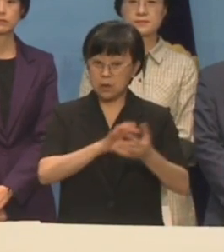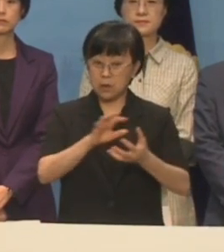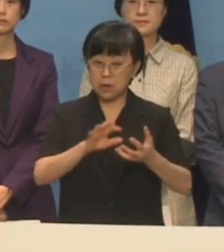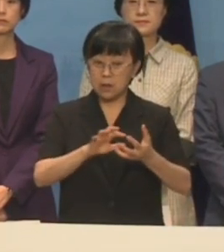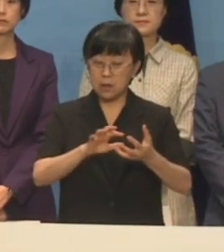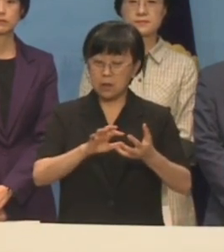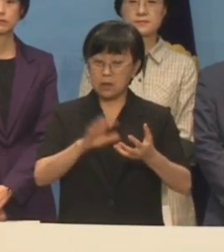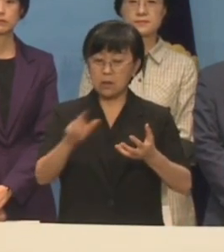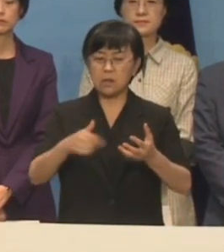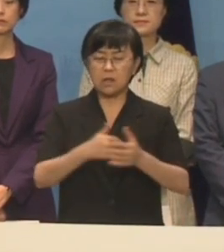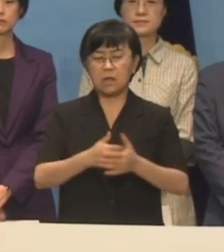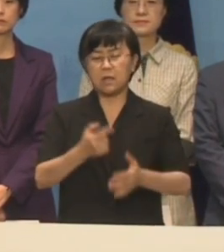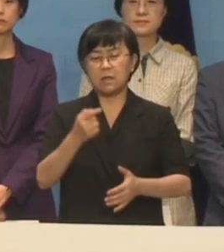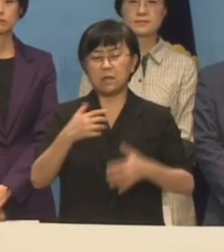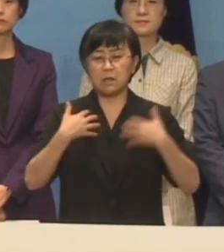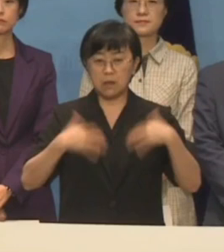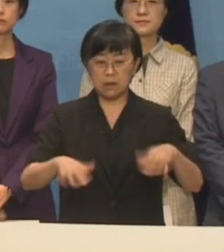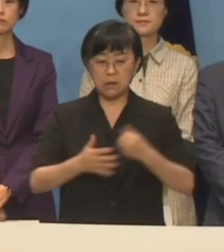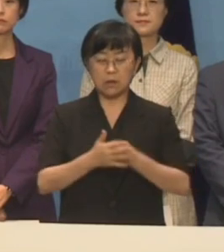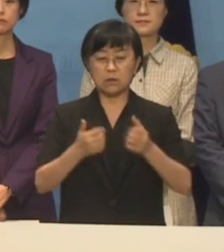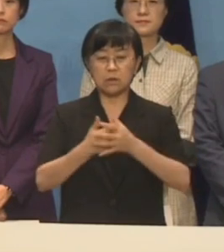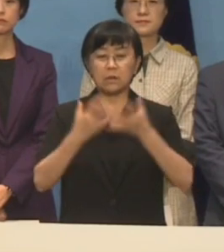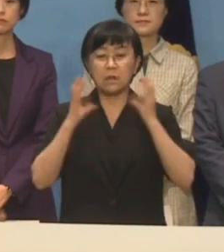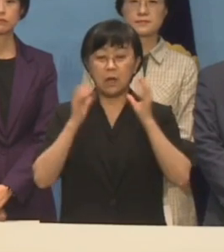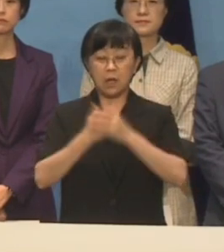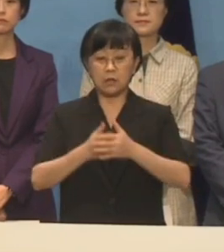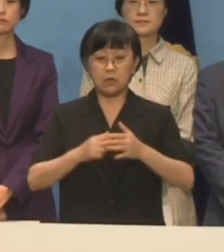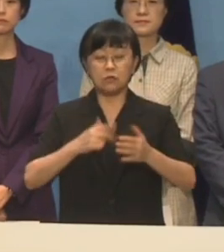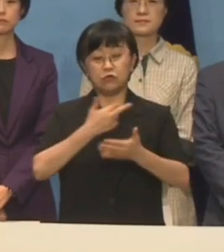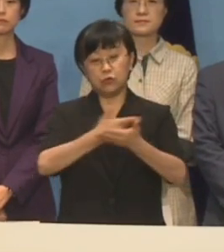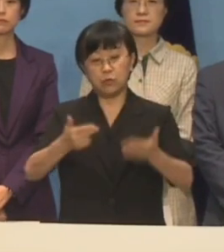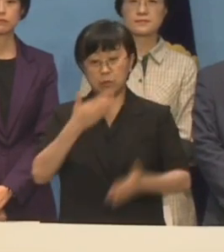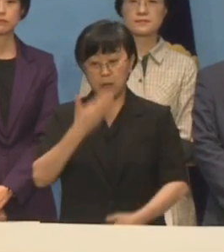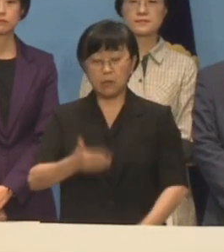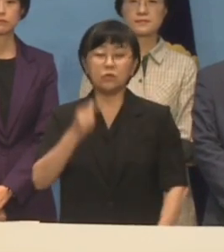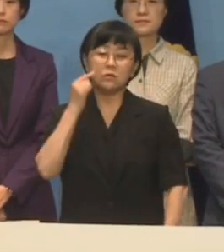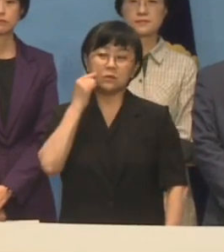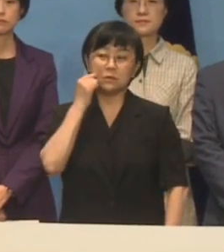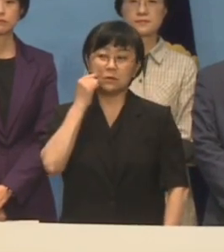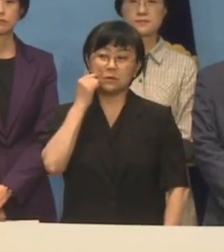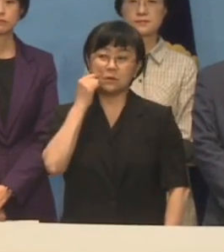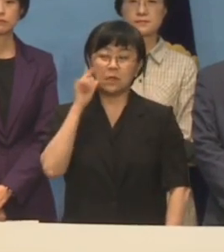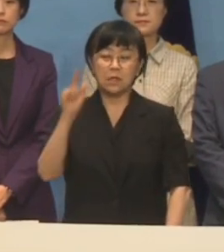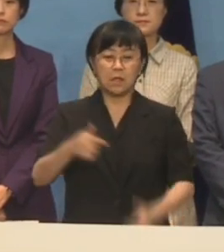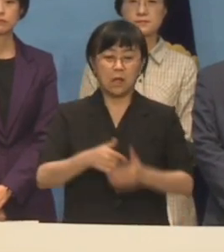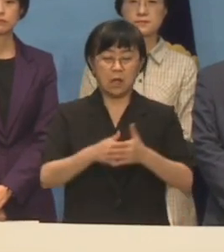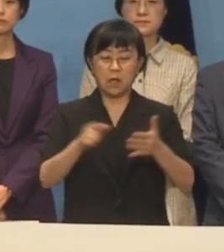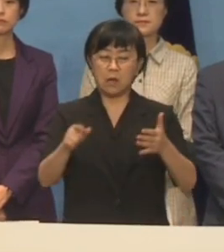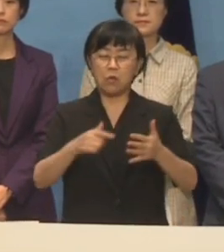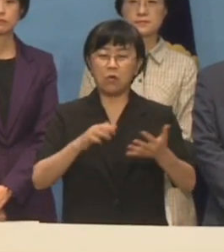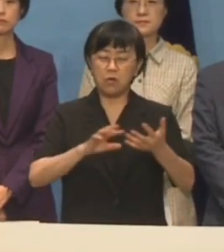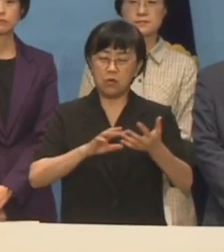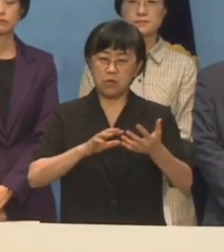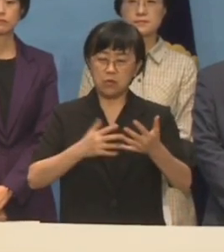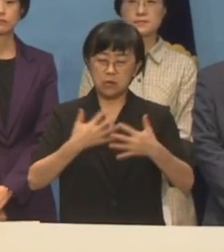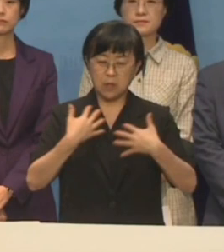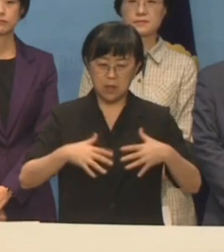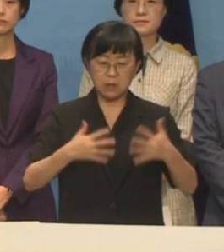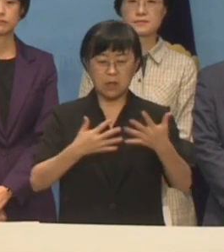아무리 농도가 낮다 하더라도 거기에 우리 아이들을 수영을 시킬 수 있겠습니까? 이게 농도라고 얘기하고